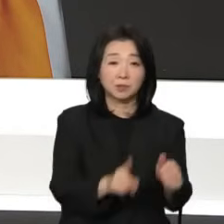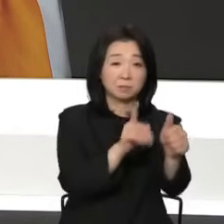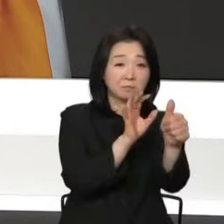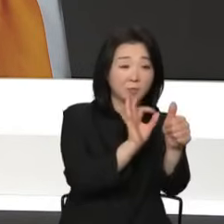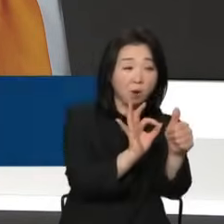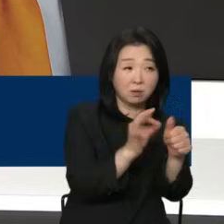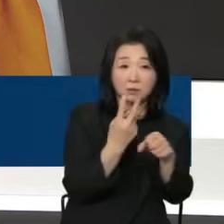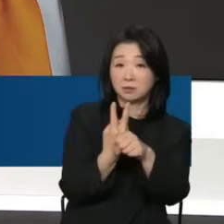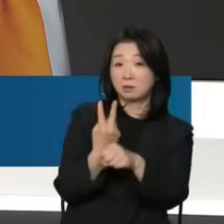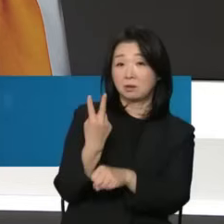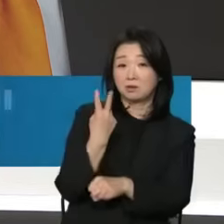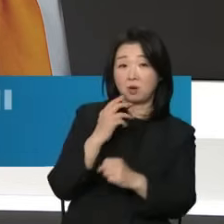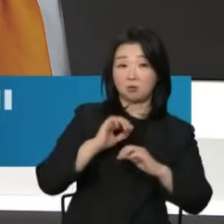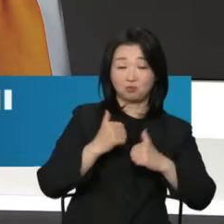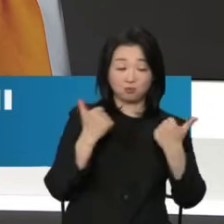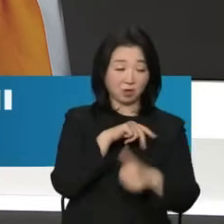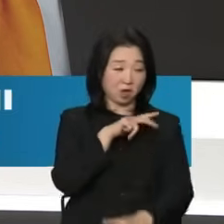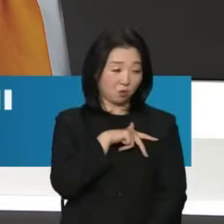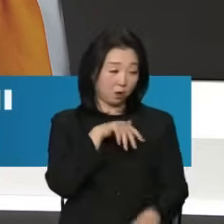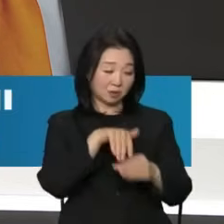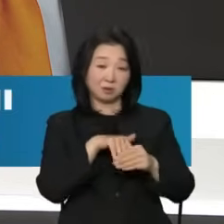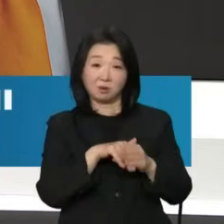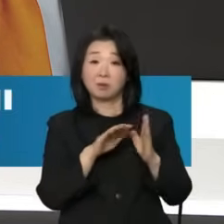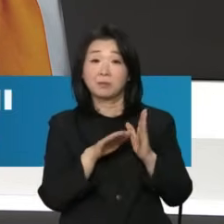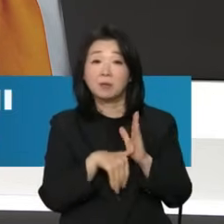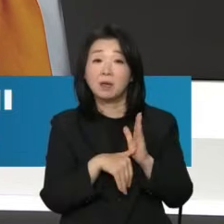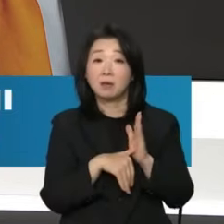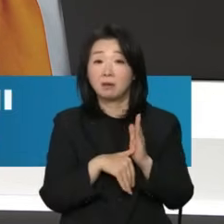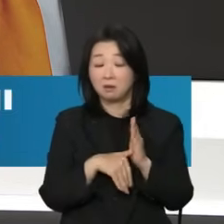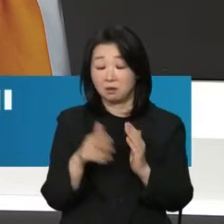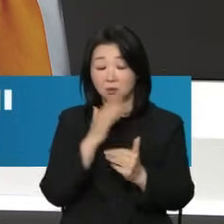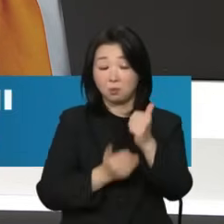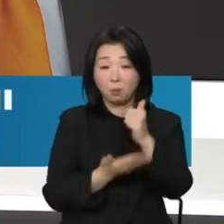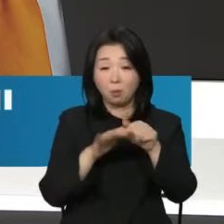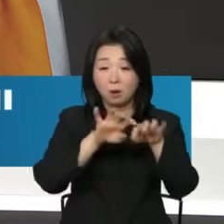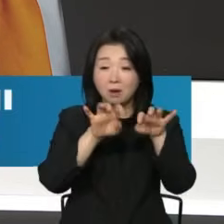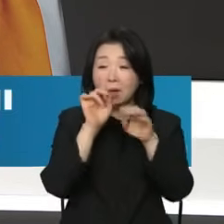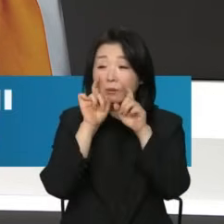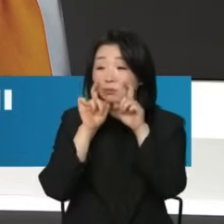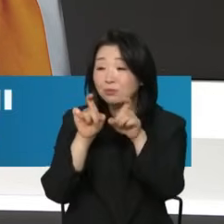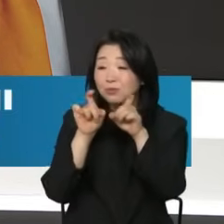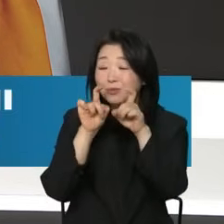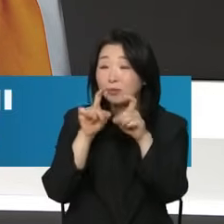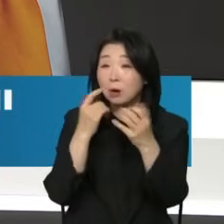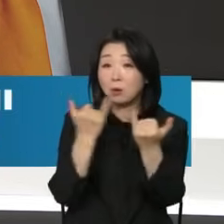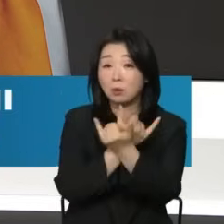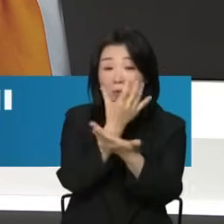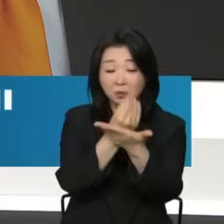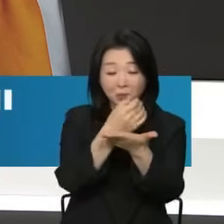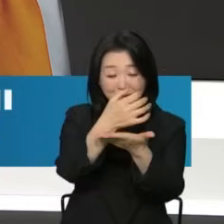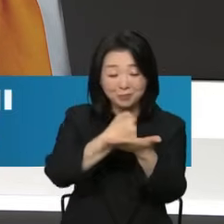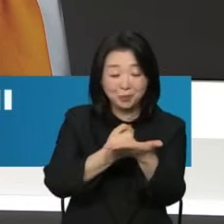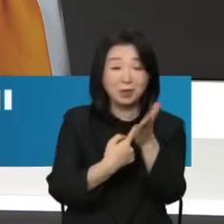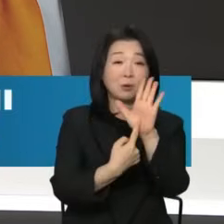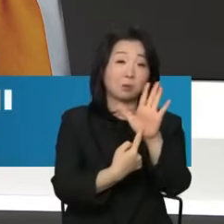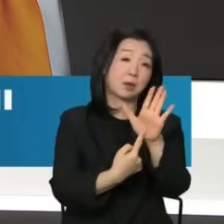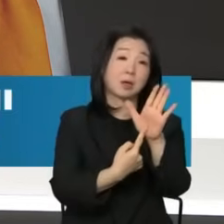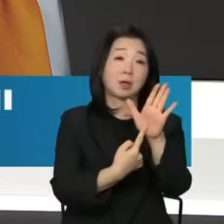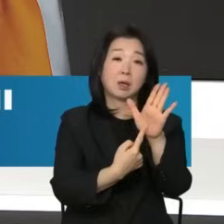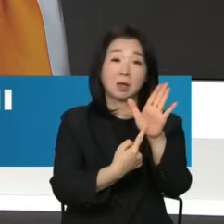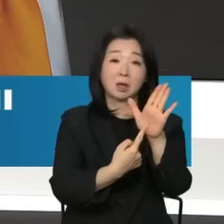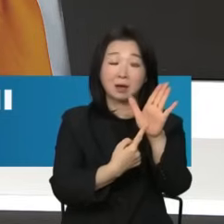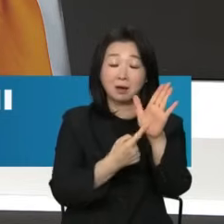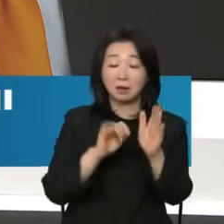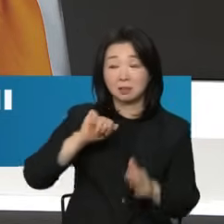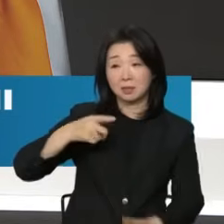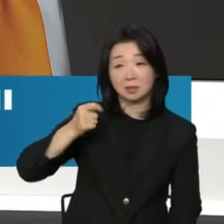명태균 씨가 2년 전 국회의원 재보궐선거 때 공천에 개입했다는 의혹을 더하는 녹취가 또 공개됐습니다. 저희